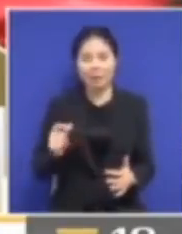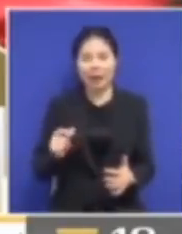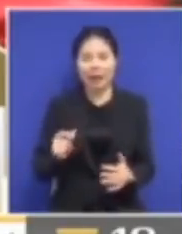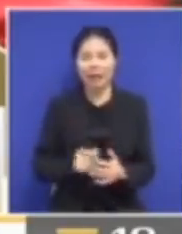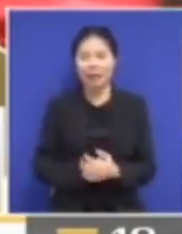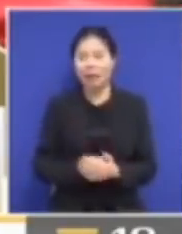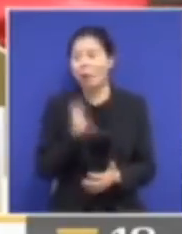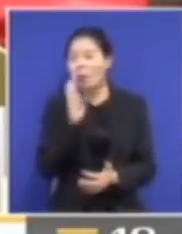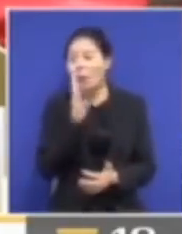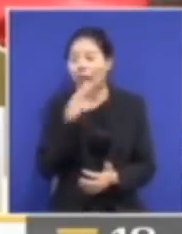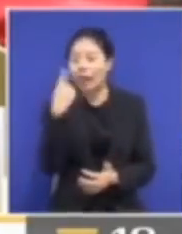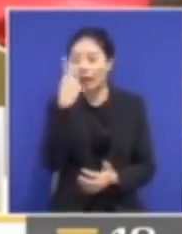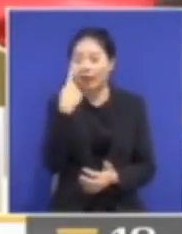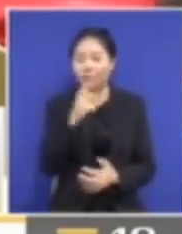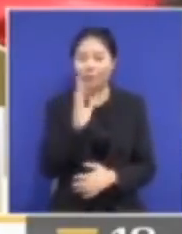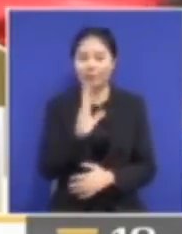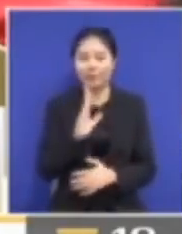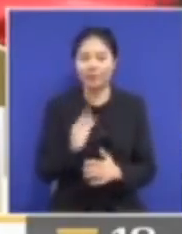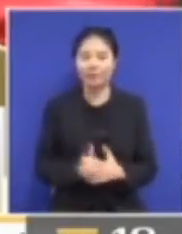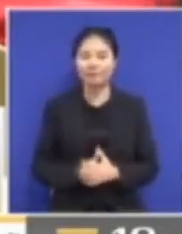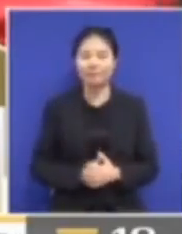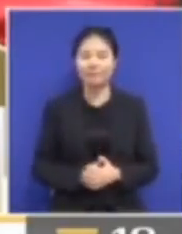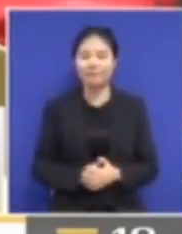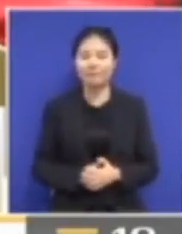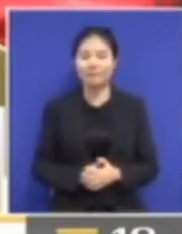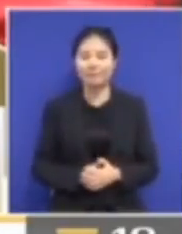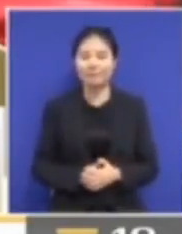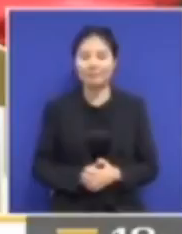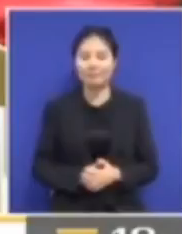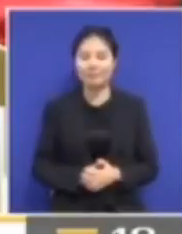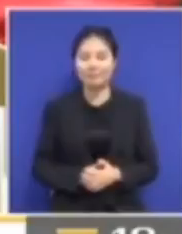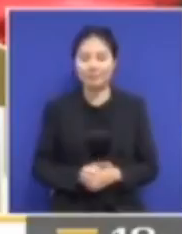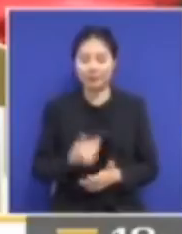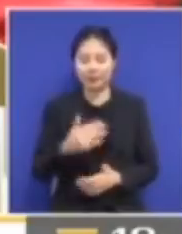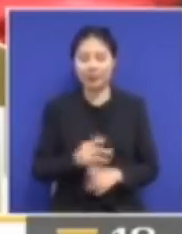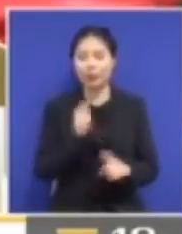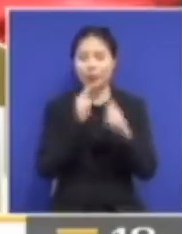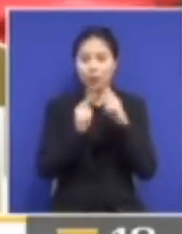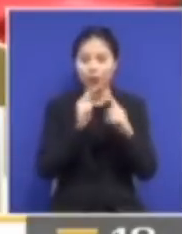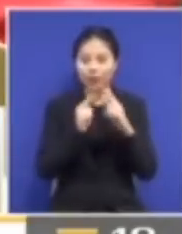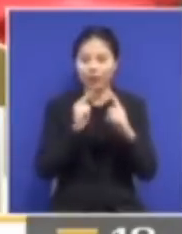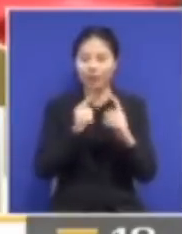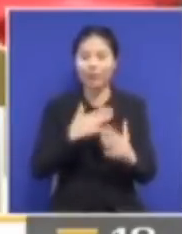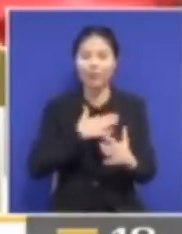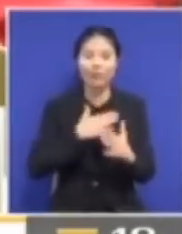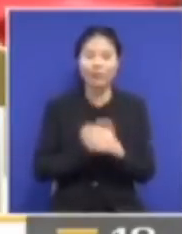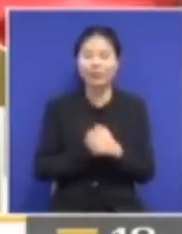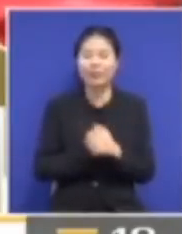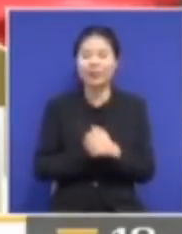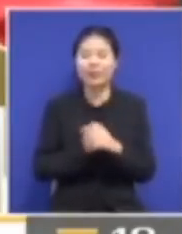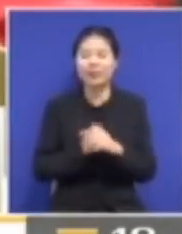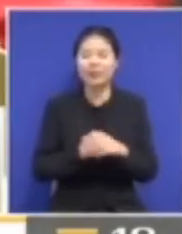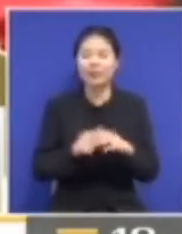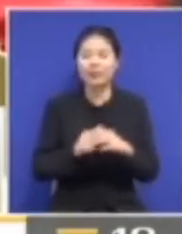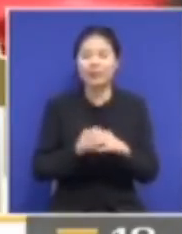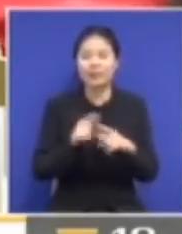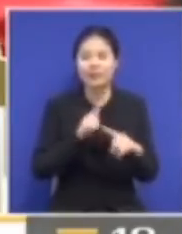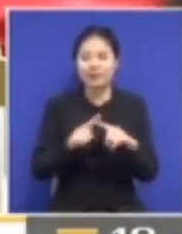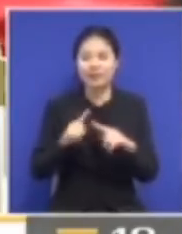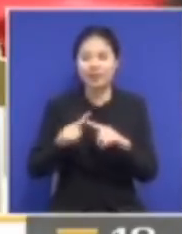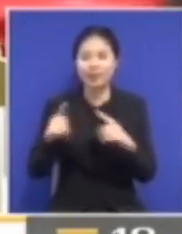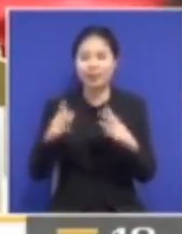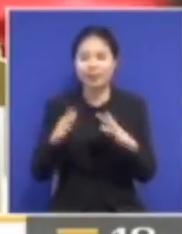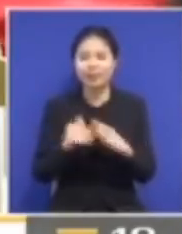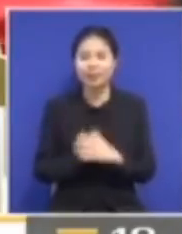ครับนะอ้าวเมื่อมาคุยกับผมไม่ได้เรื่องก็จริงแต่คนที่มาคุยปัจจุบัน